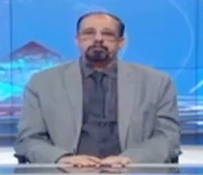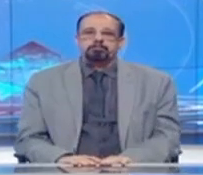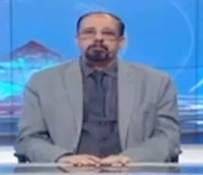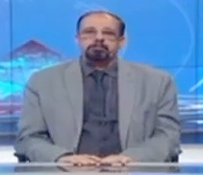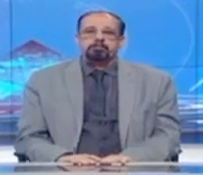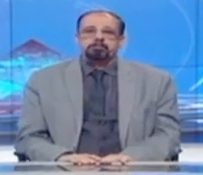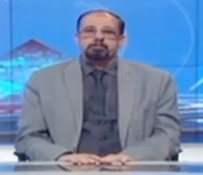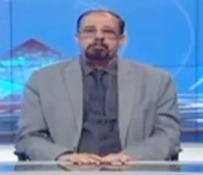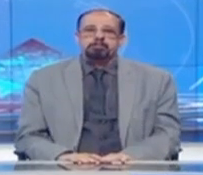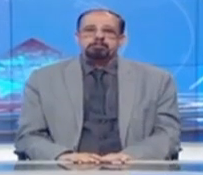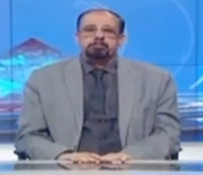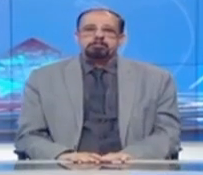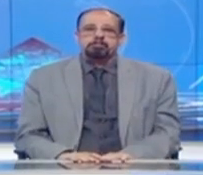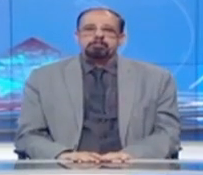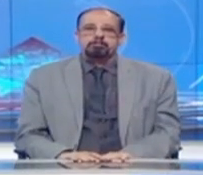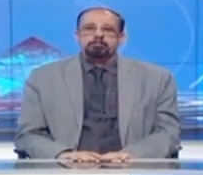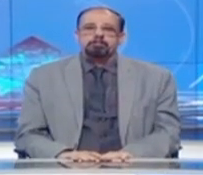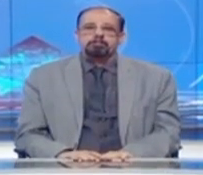آخرين.